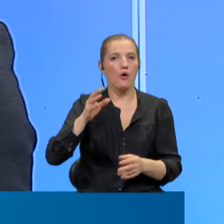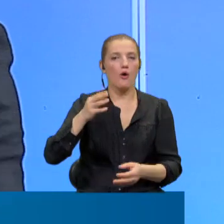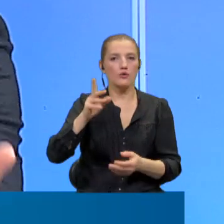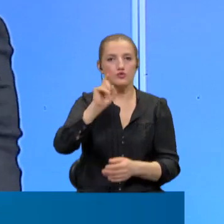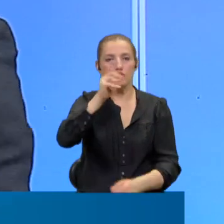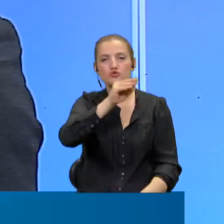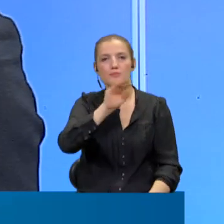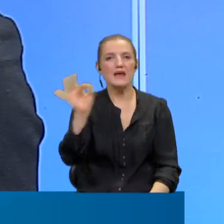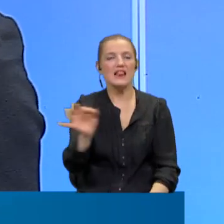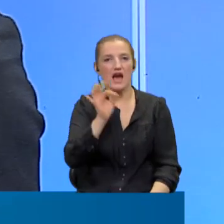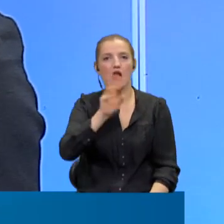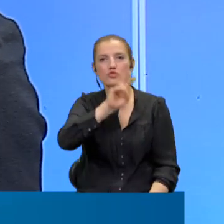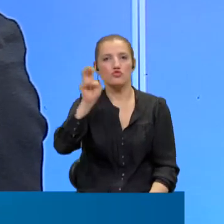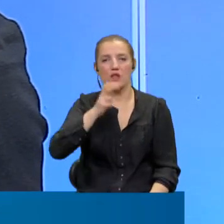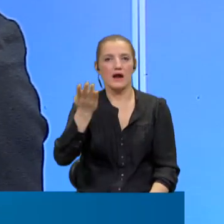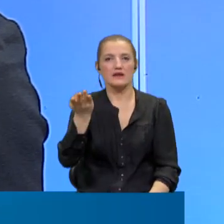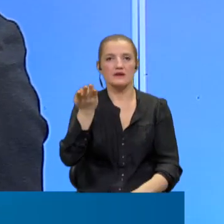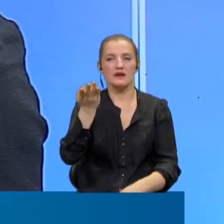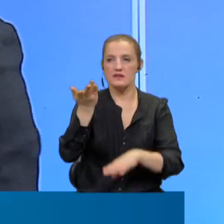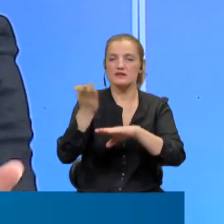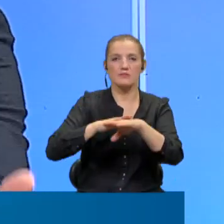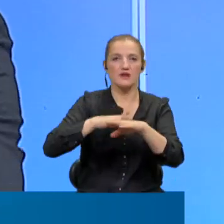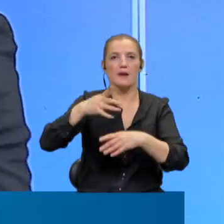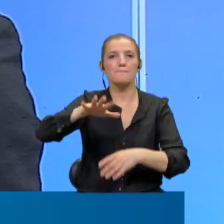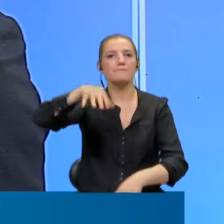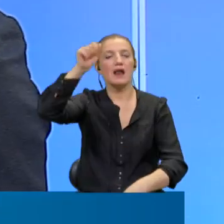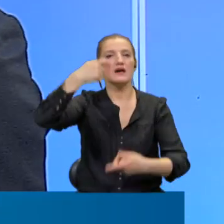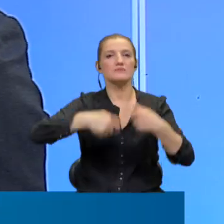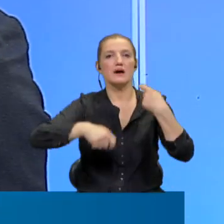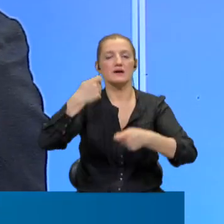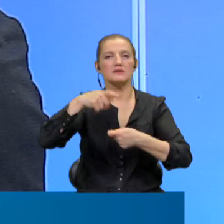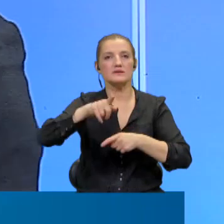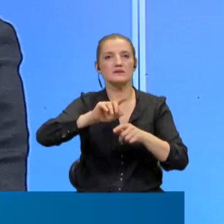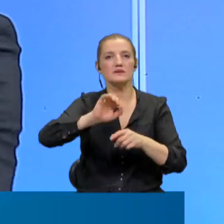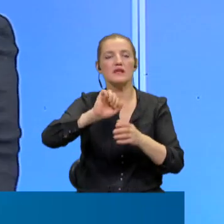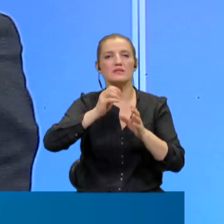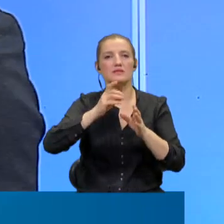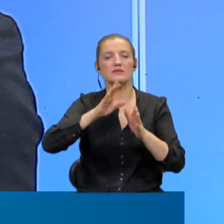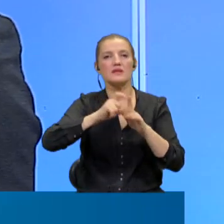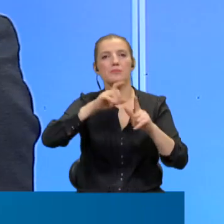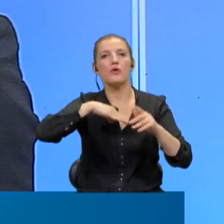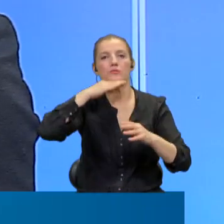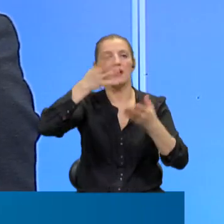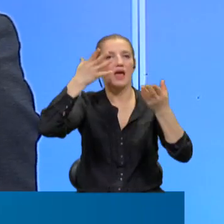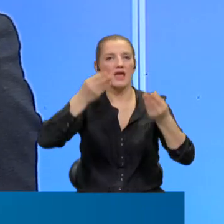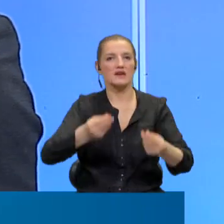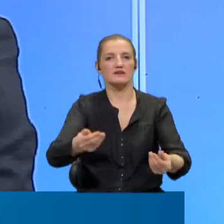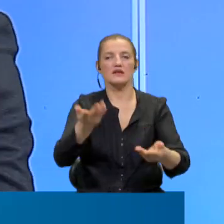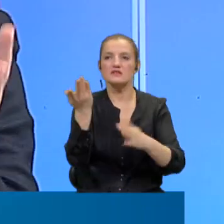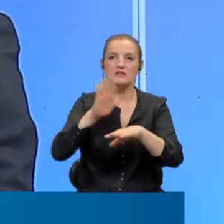9 milyar dolar piyasaya sürdüğünde A ne yapacaksın Merkez Bankası'nın rezervine ettin Daha ne yapacaksın